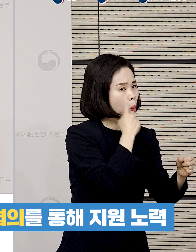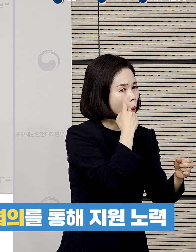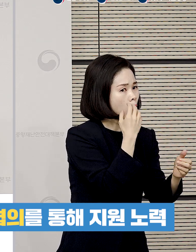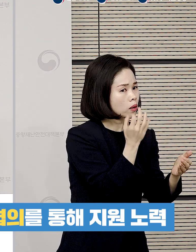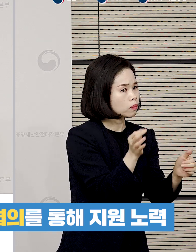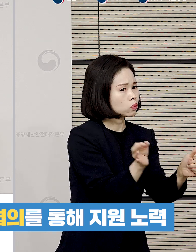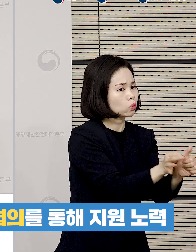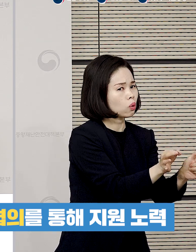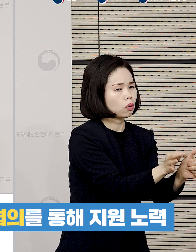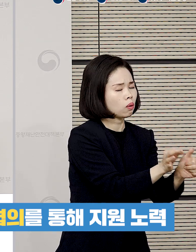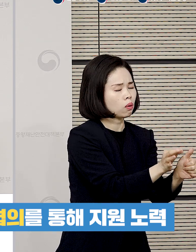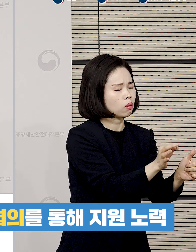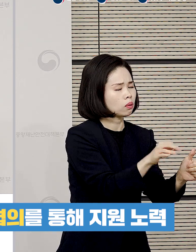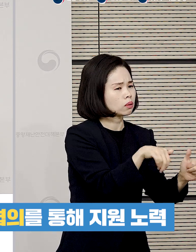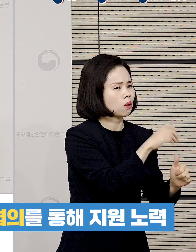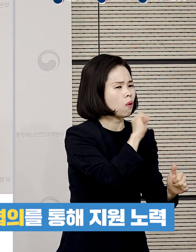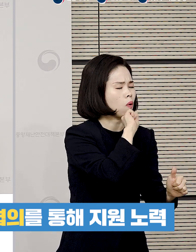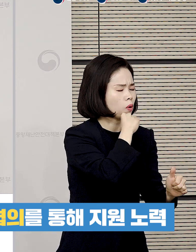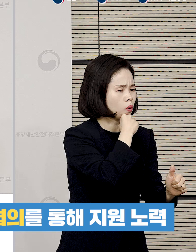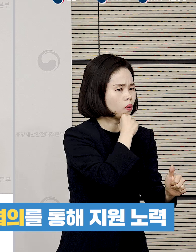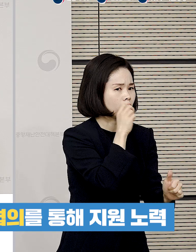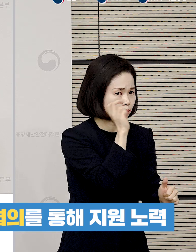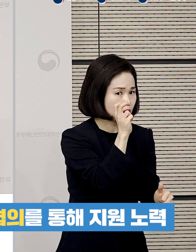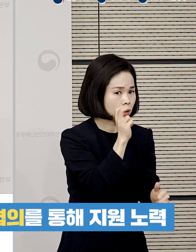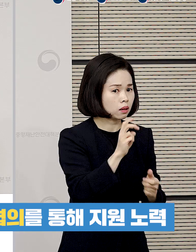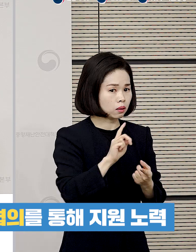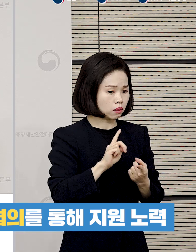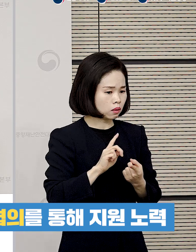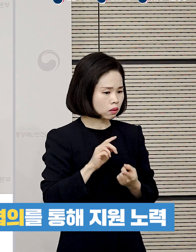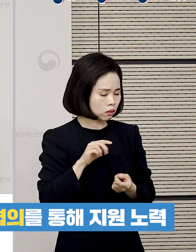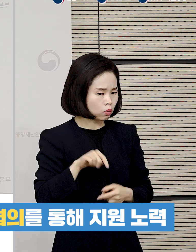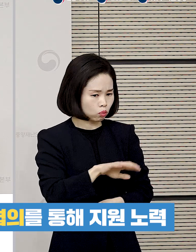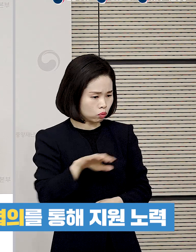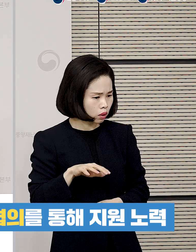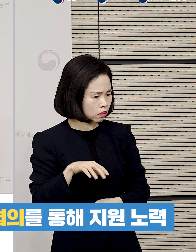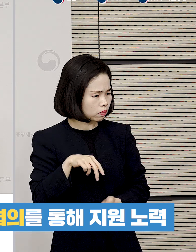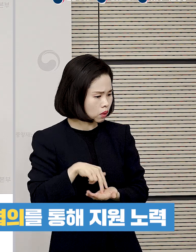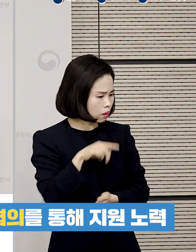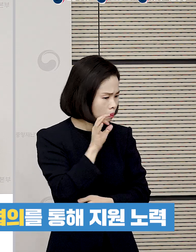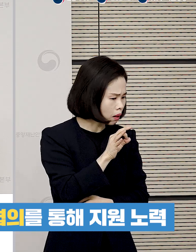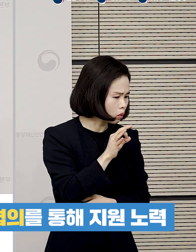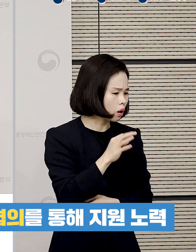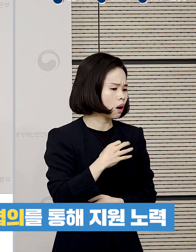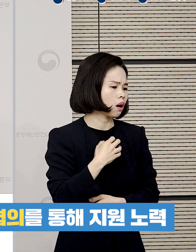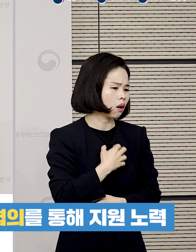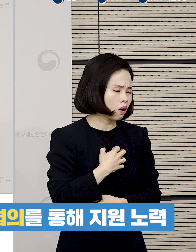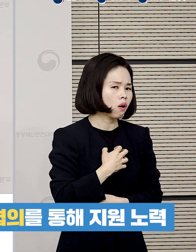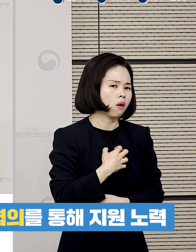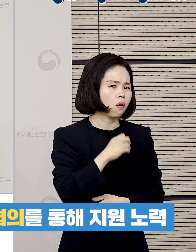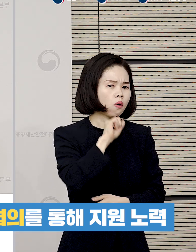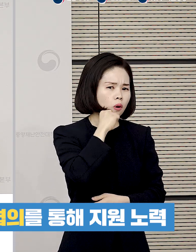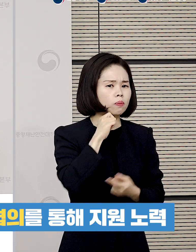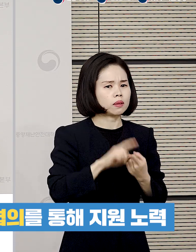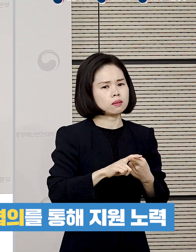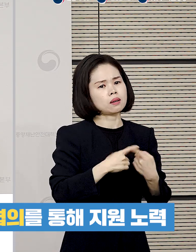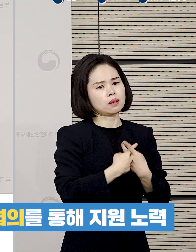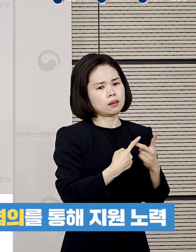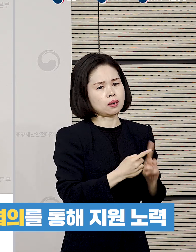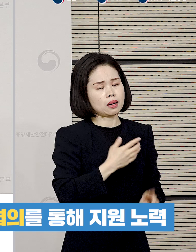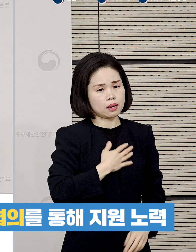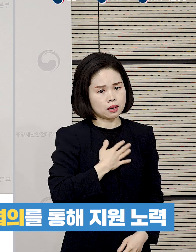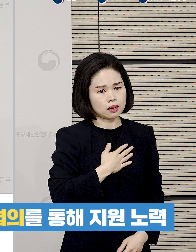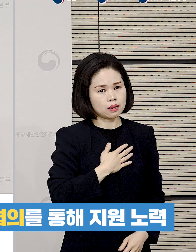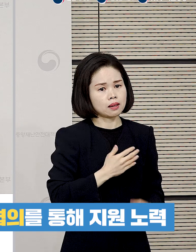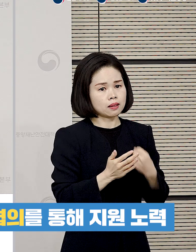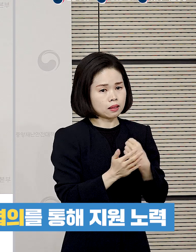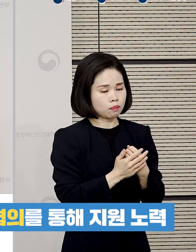것이 매우 어려워지게 됩니다. 그러한 것이 저희 보건당국으로서도 매우 염려하고 있는